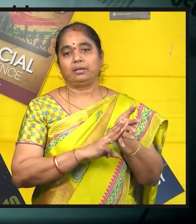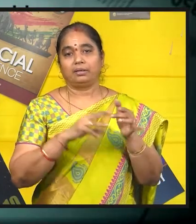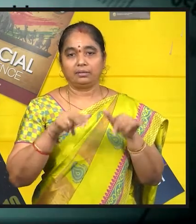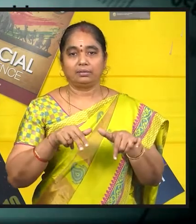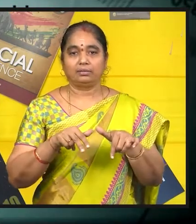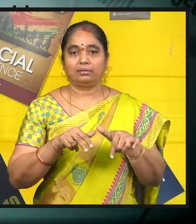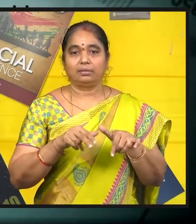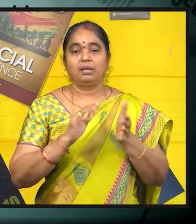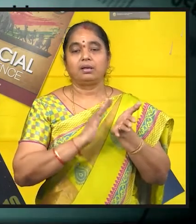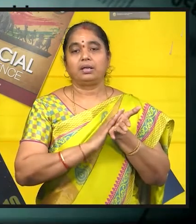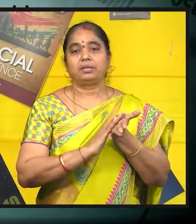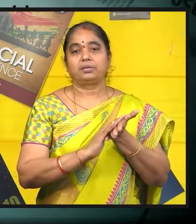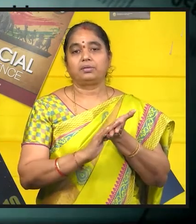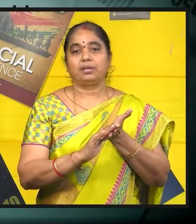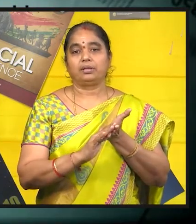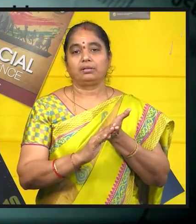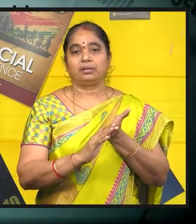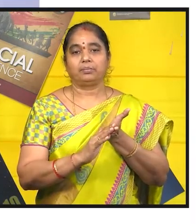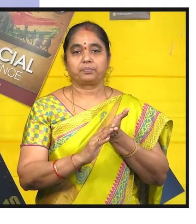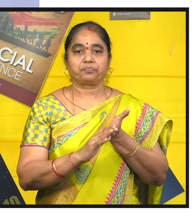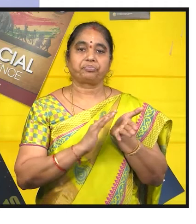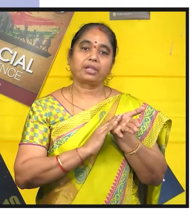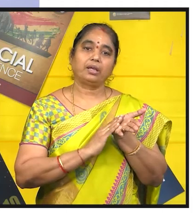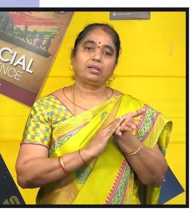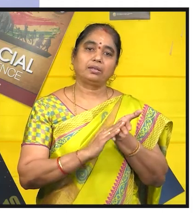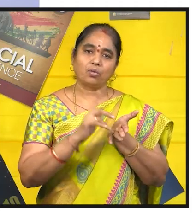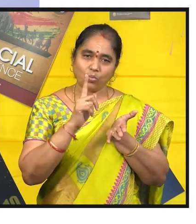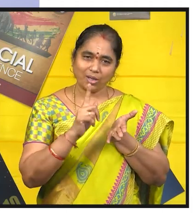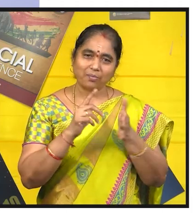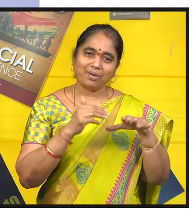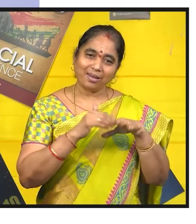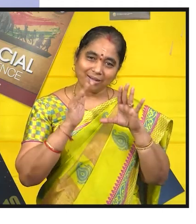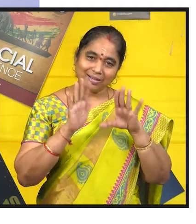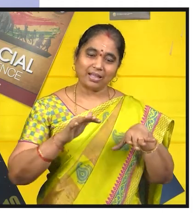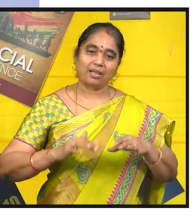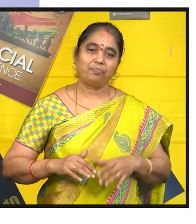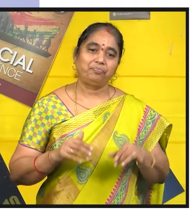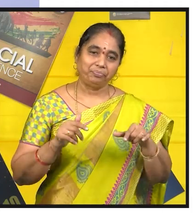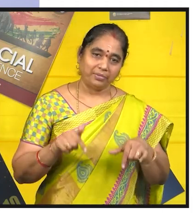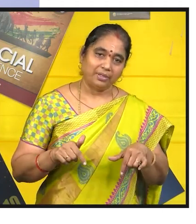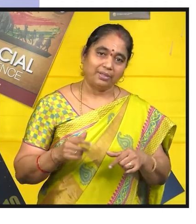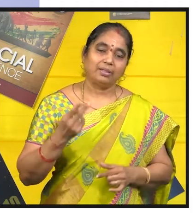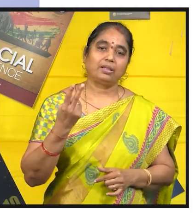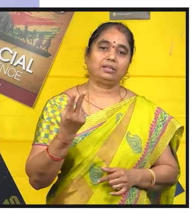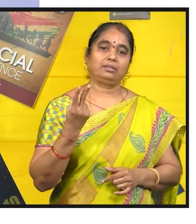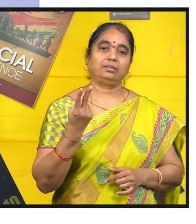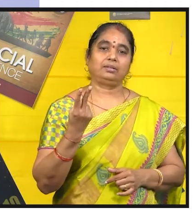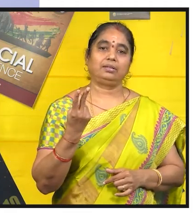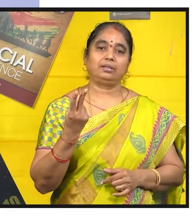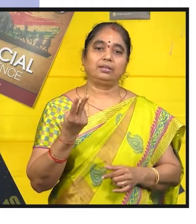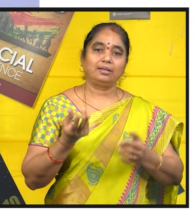சரி, இப்பொழுது ஹைட்ரஜனினுடைய நிலைப்பாடுக்கு வர்றோம். ஹைட்ரஜனை பொறுத்த வரைக்கும் ஒரே ஒரு எலக்ட்ரான் மட்டும்தான் இருக்குது. இது